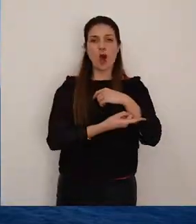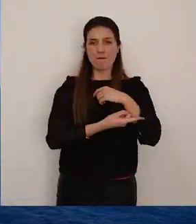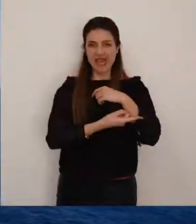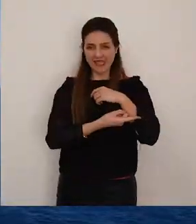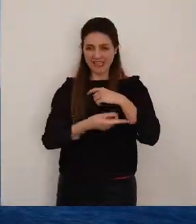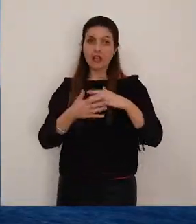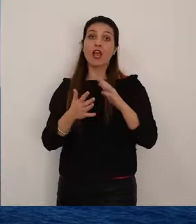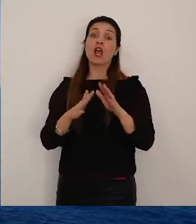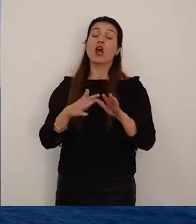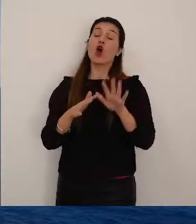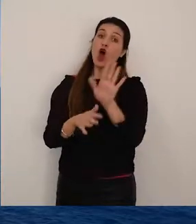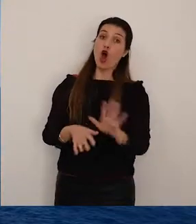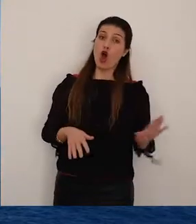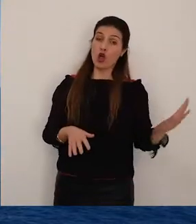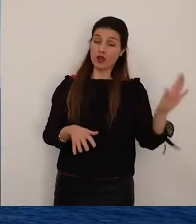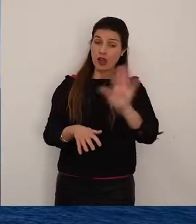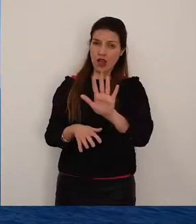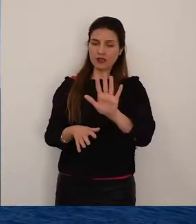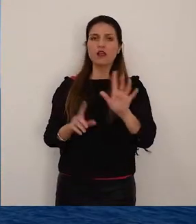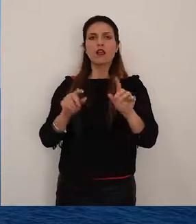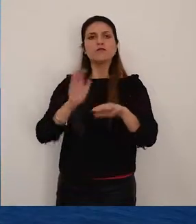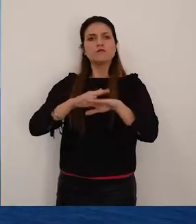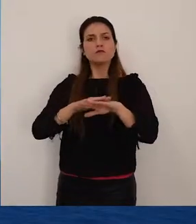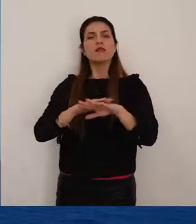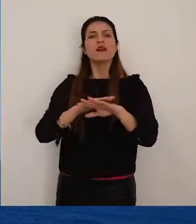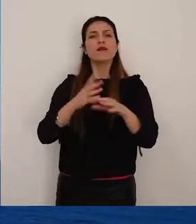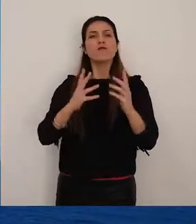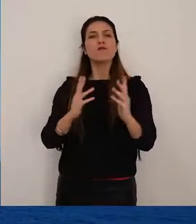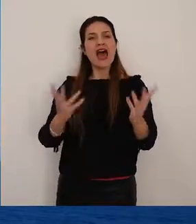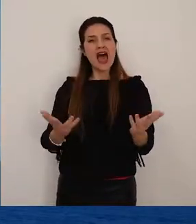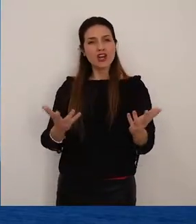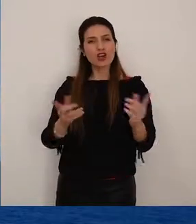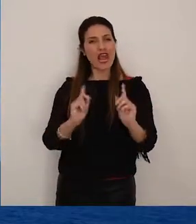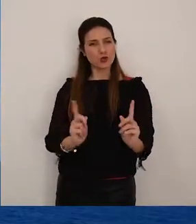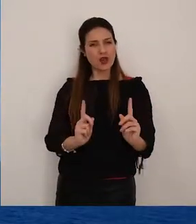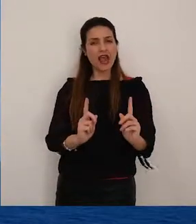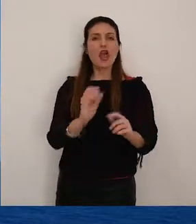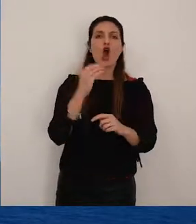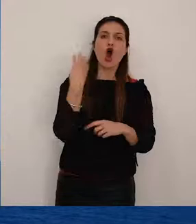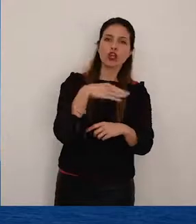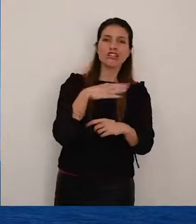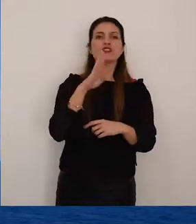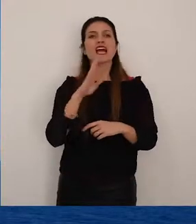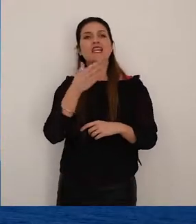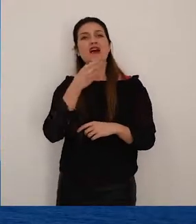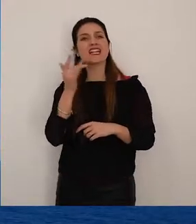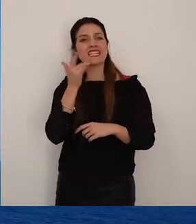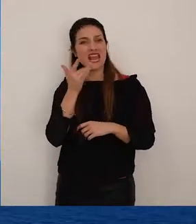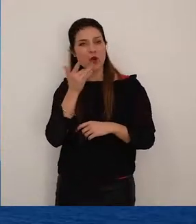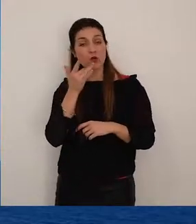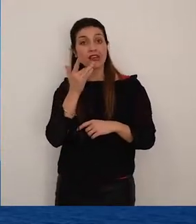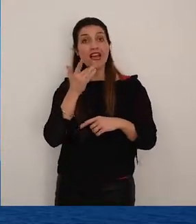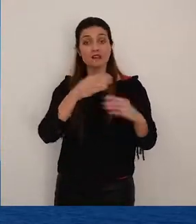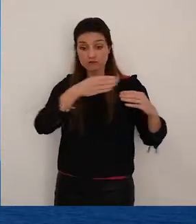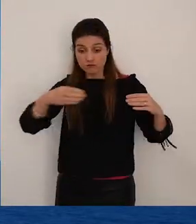salentina e rientra nel parco naturale Otranto Santa Maria di Leuca. La sua costa, prevalentemente scogliera, comprende la